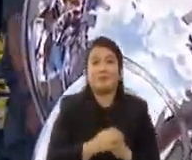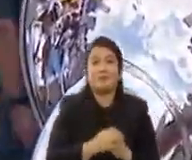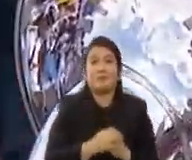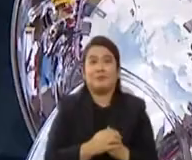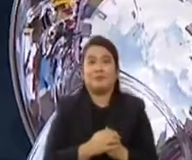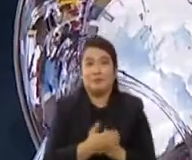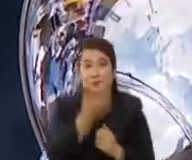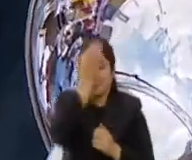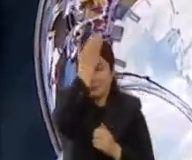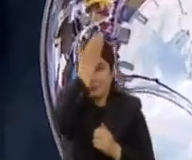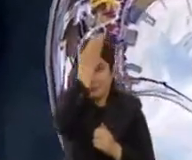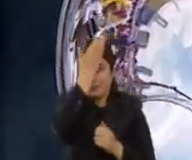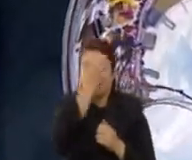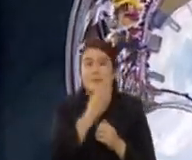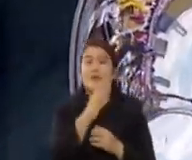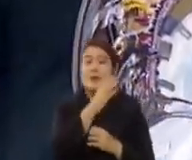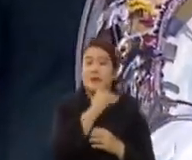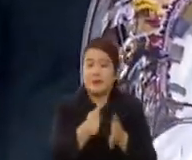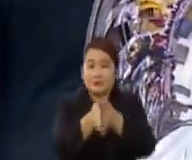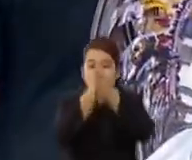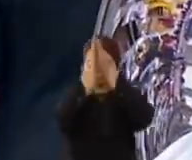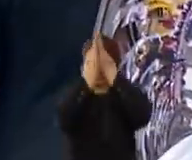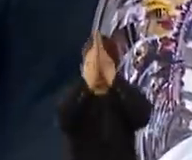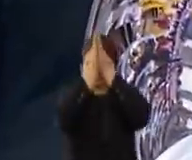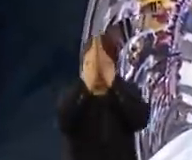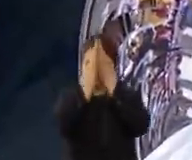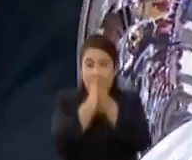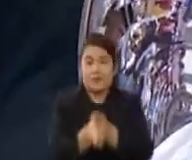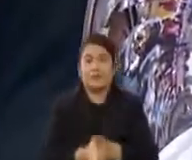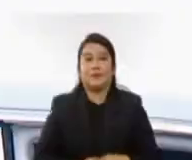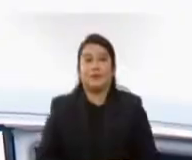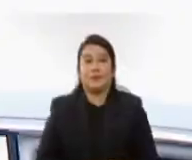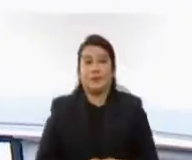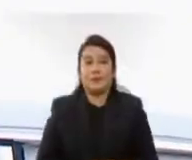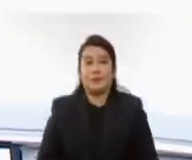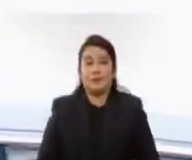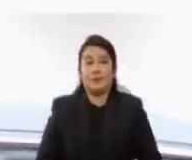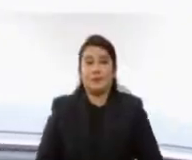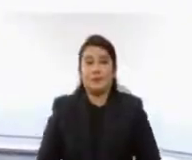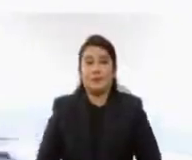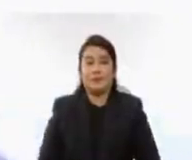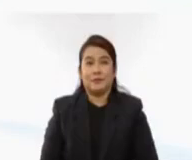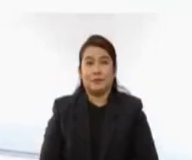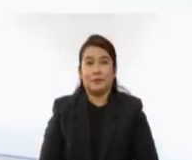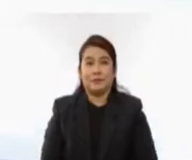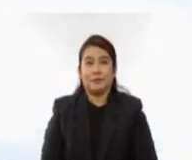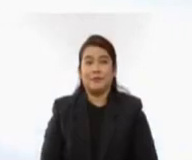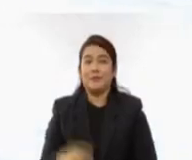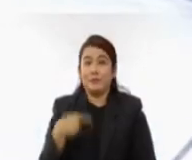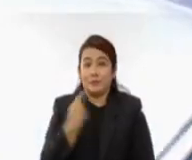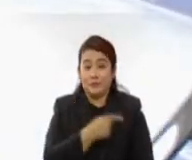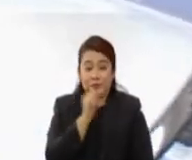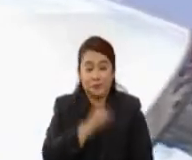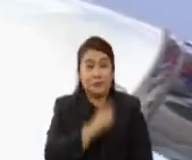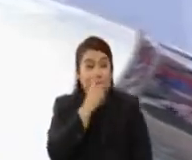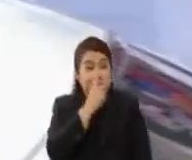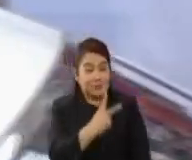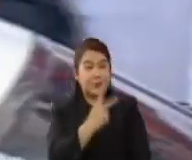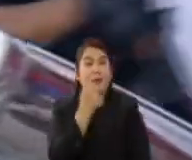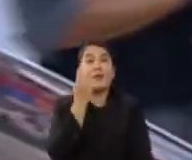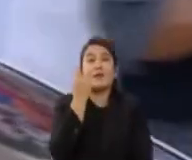rakyat berpisah tiada, menjunjung kasih Tuanku, daulat Tuanku. Kita dapat saksikan